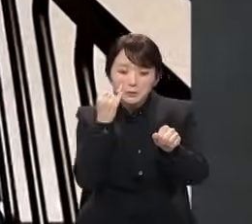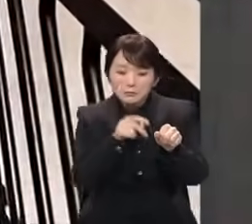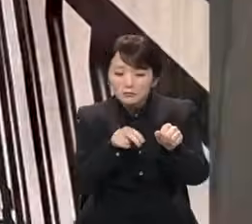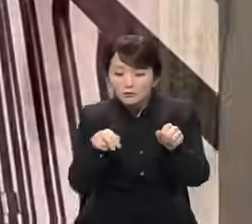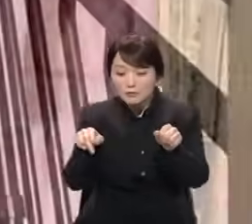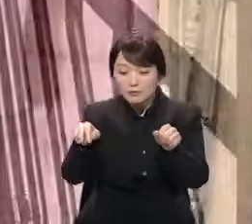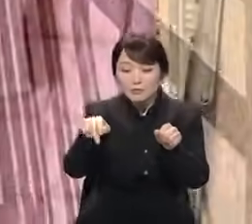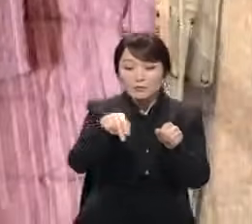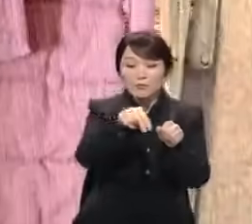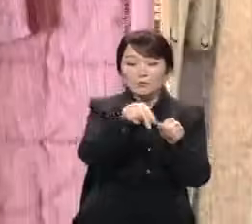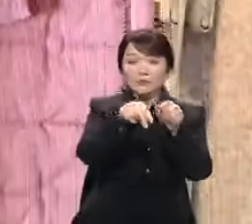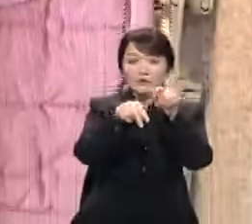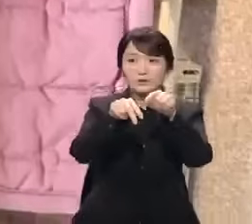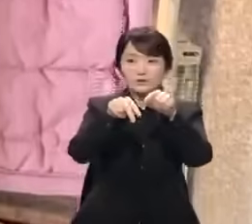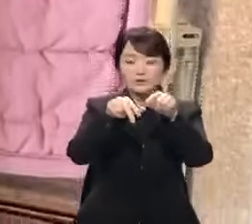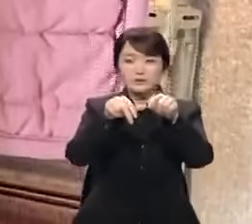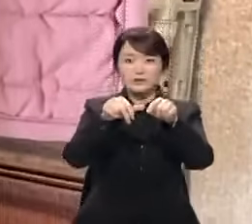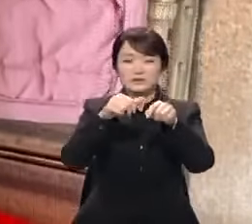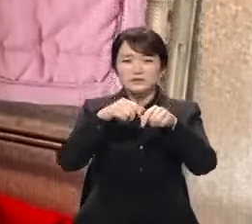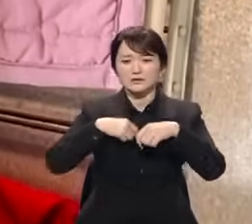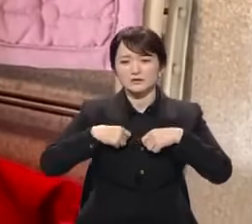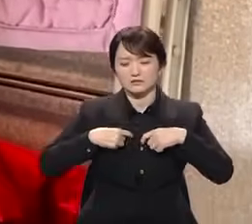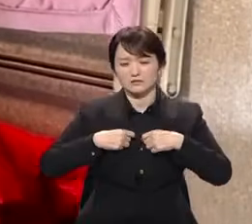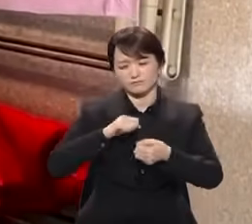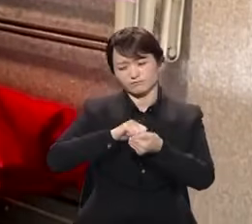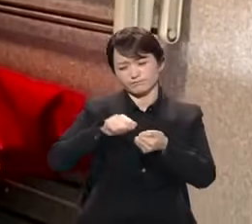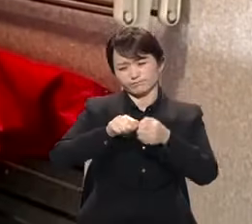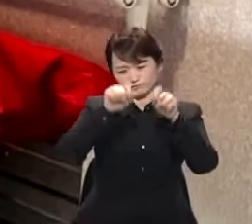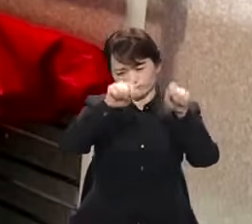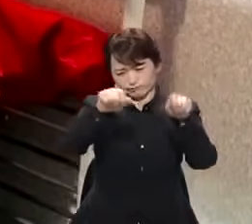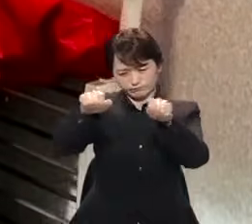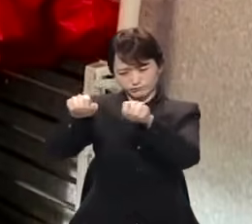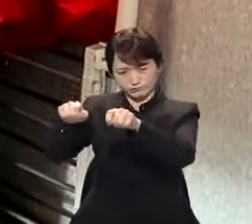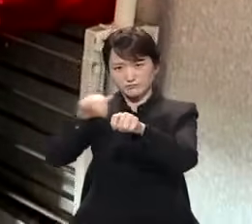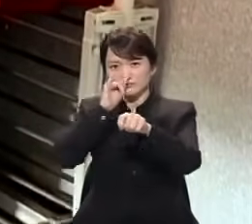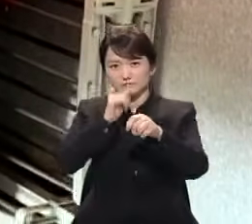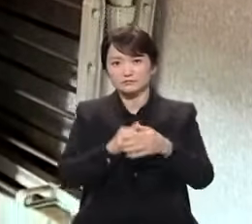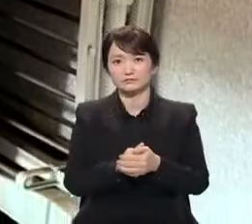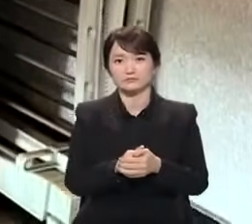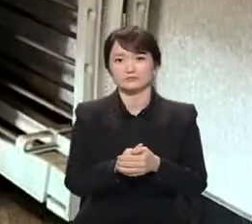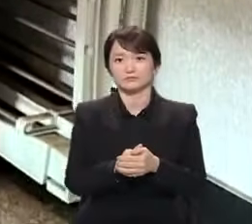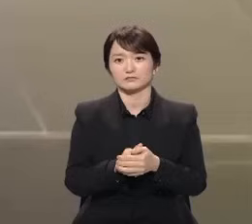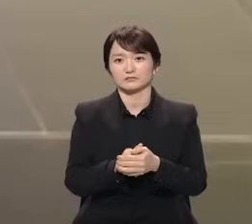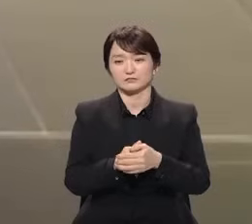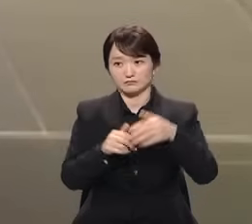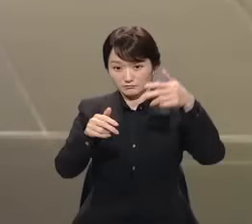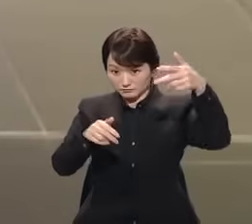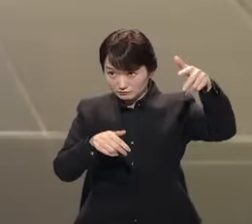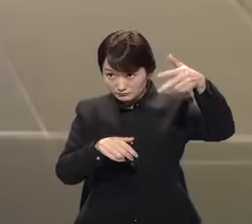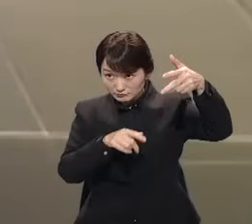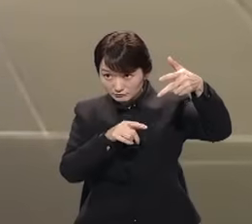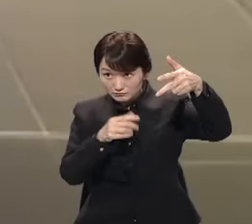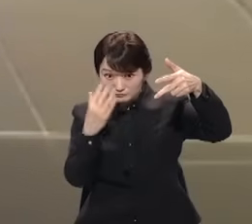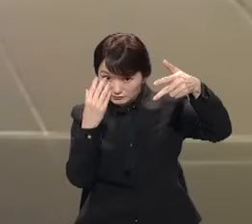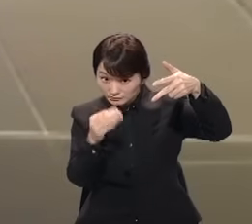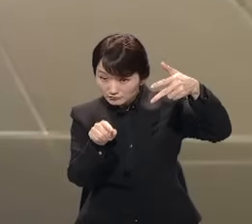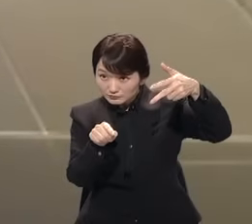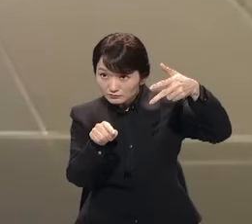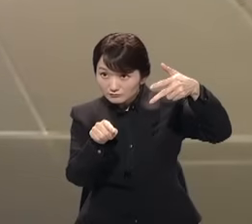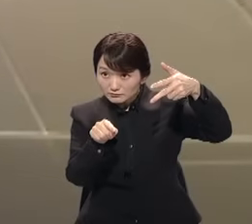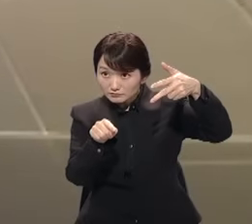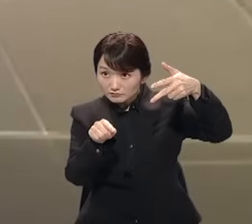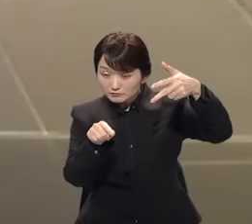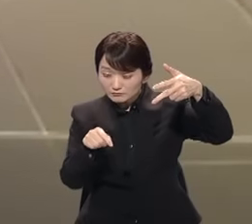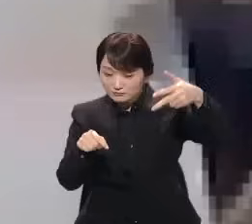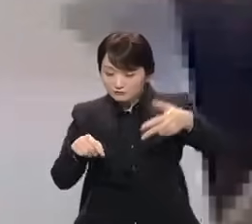공간에 빨래 건조대 세팅해놓고 계속 저렇게 빨래를 널고 있다는 겁니다. 현관 앞에 설치한 CCTV에 딱 봤더니